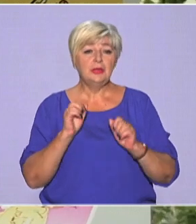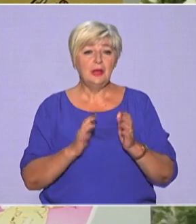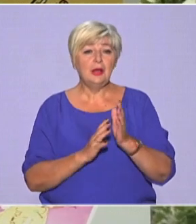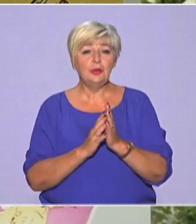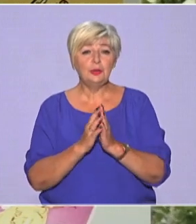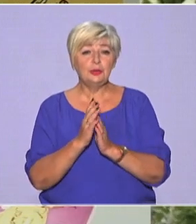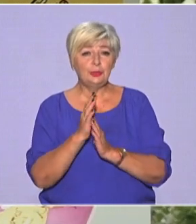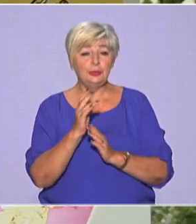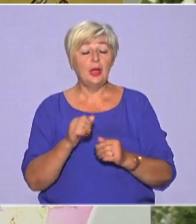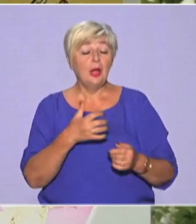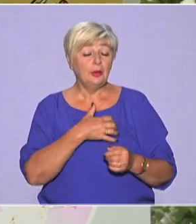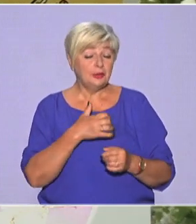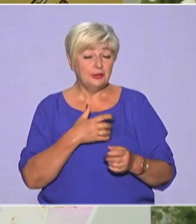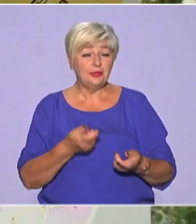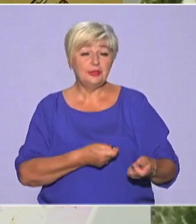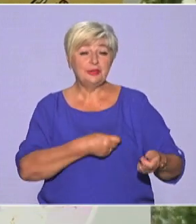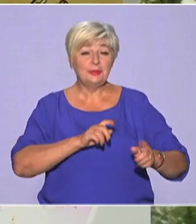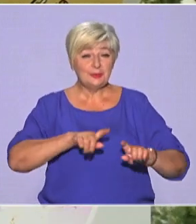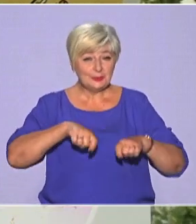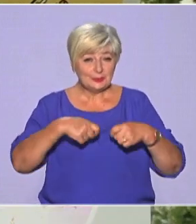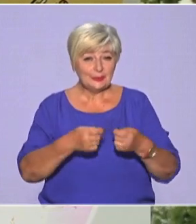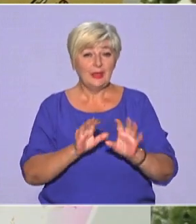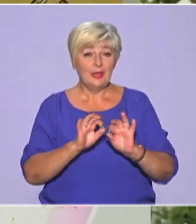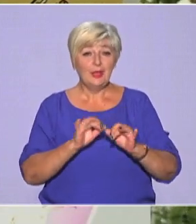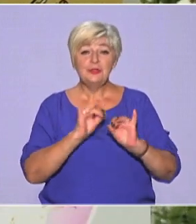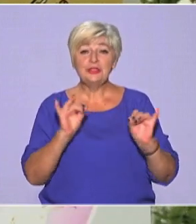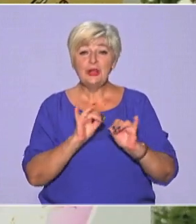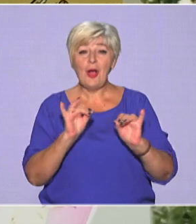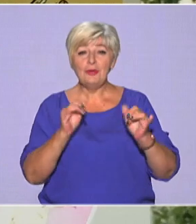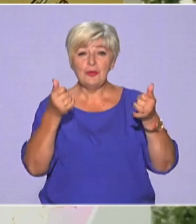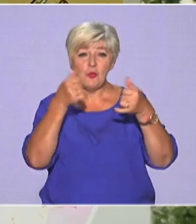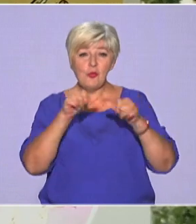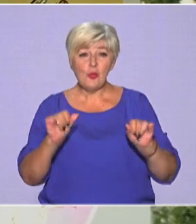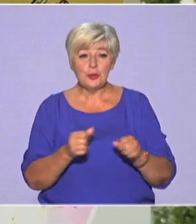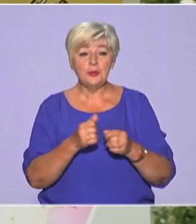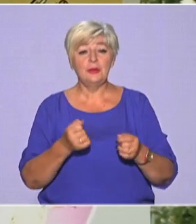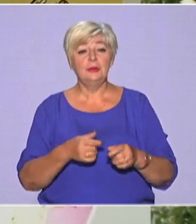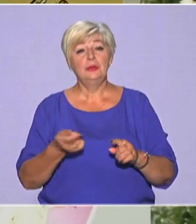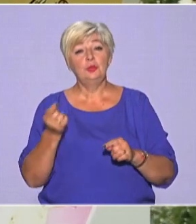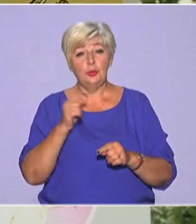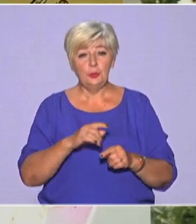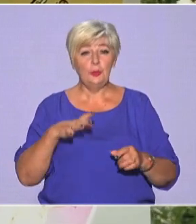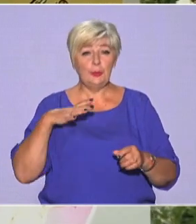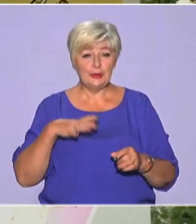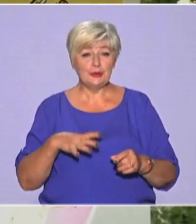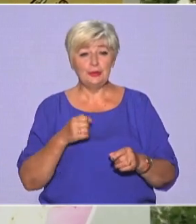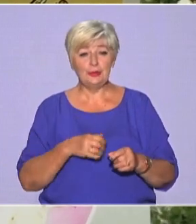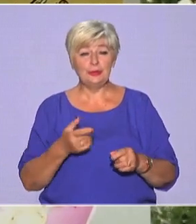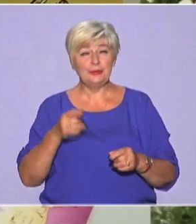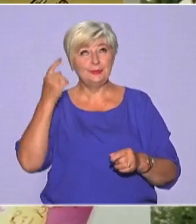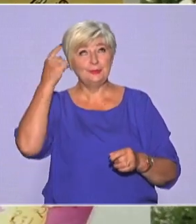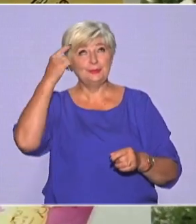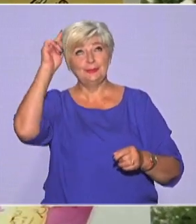тому хотілося донести в якій-то такій цікавій формі. От тому прийшлось перемінити свої